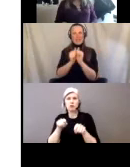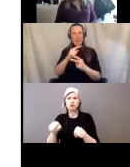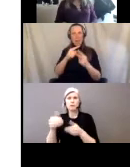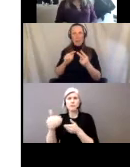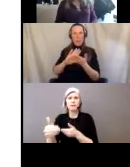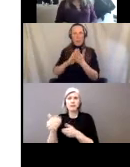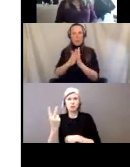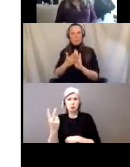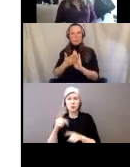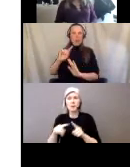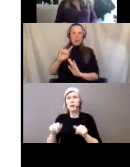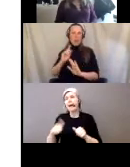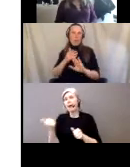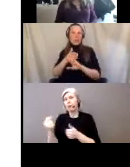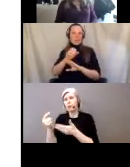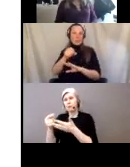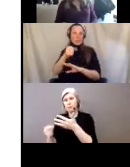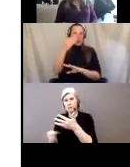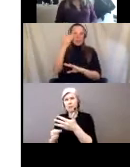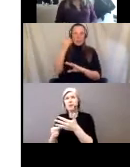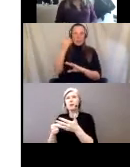Thank you, Chantal. Merci, Chantal.